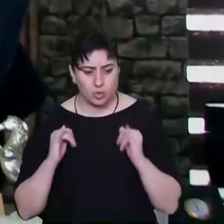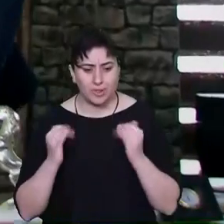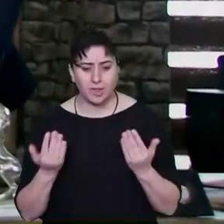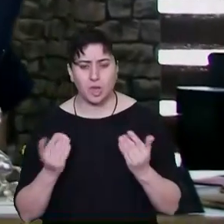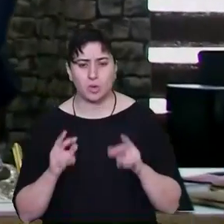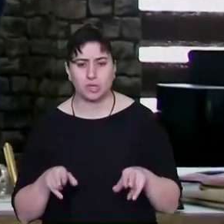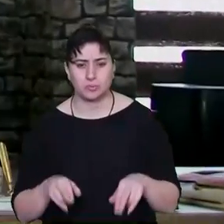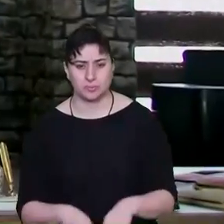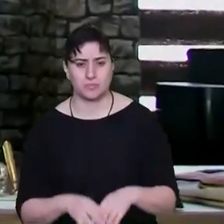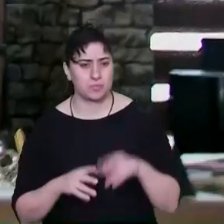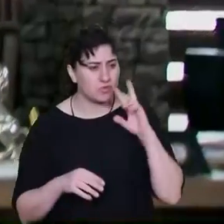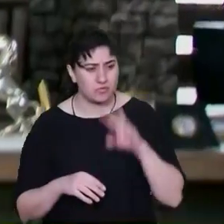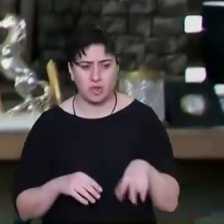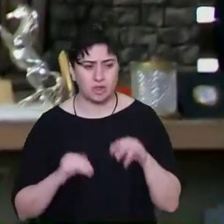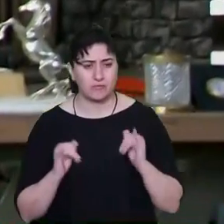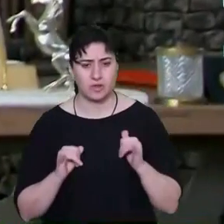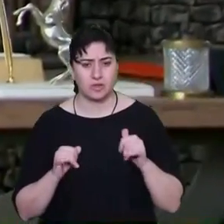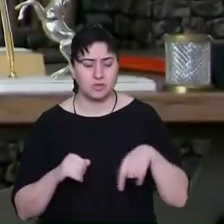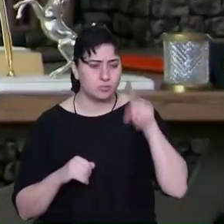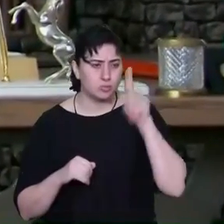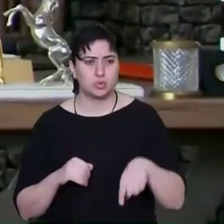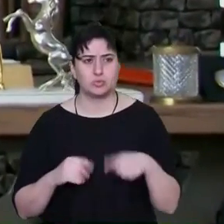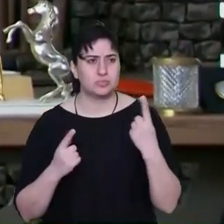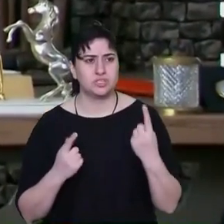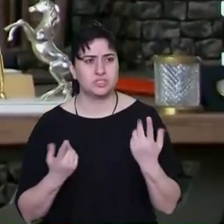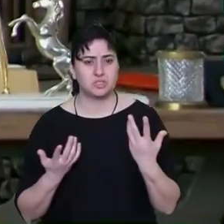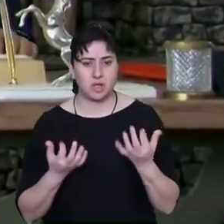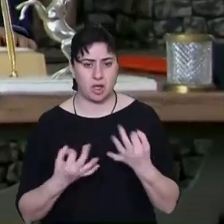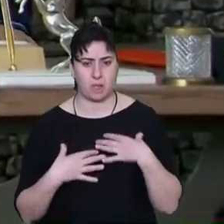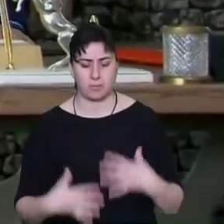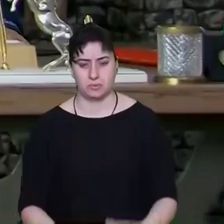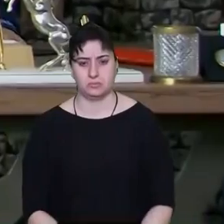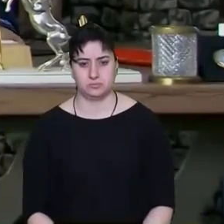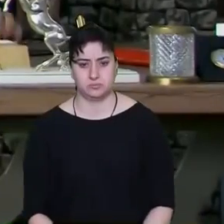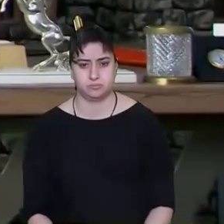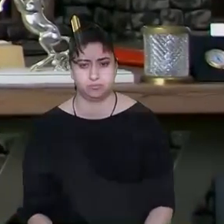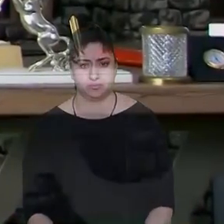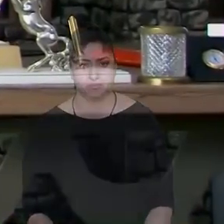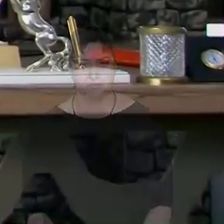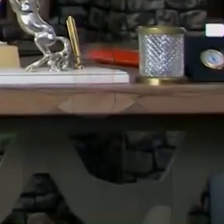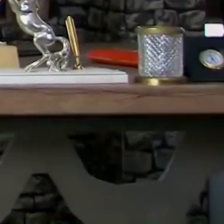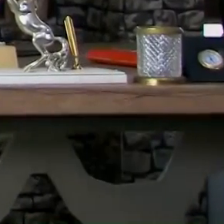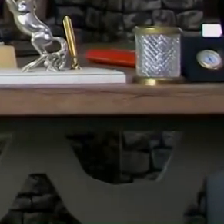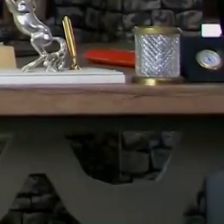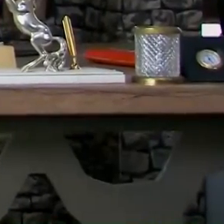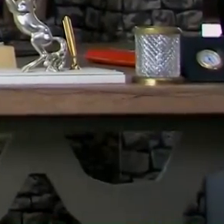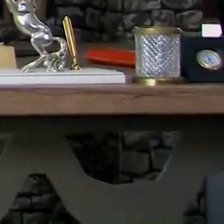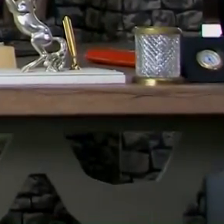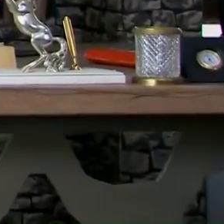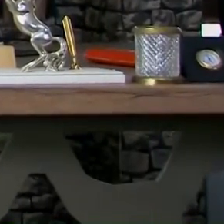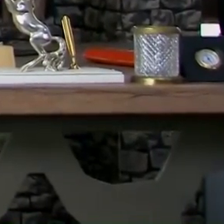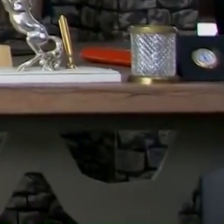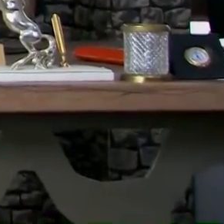ya. Allah, bu bir işaret herhalde. Temkinli bir şekilde koltuğa oturup Cavidan'ın bıraktığı törpüyü aldı